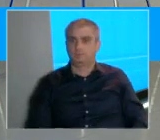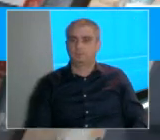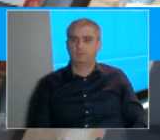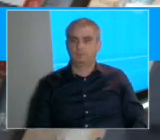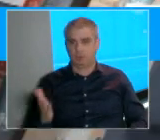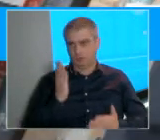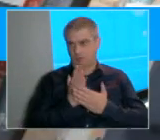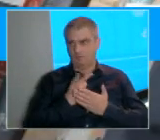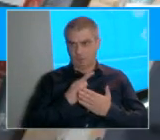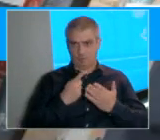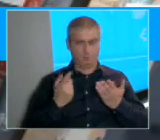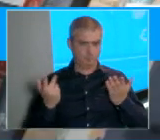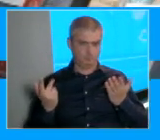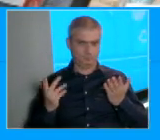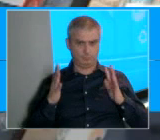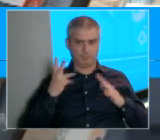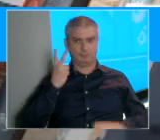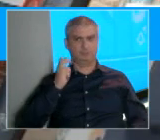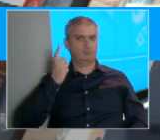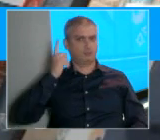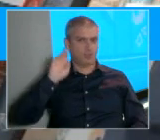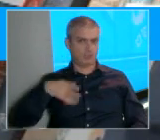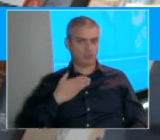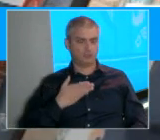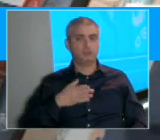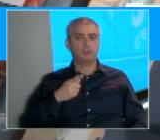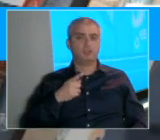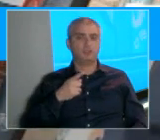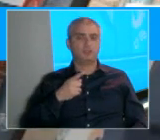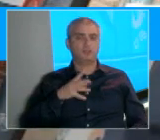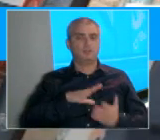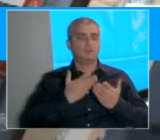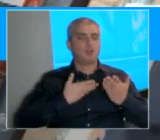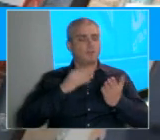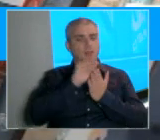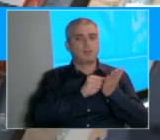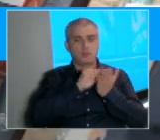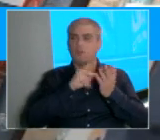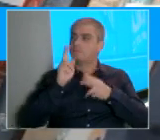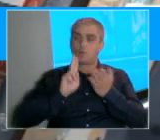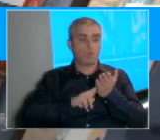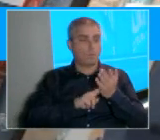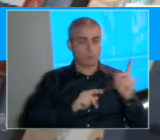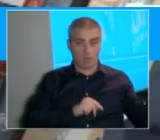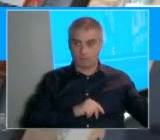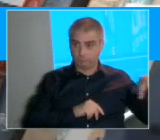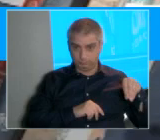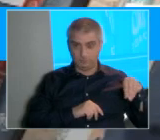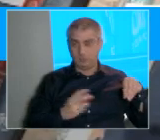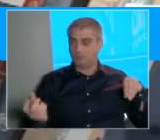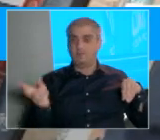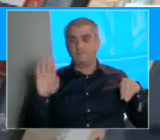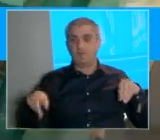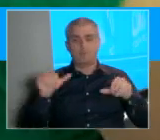שלם שכבר קיים בערך כ-20 שנה, שבו בעצם מקבלים נתונים גם מקופות החולים,